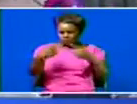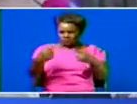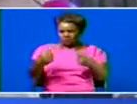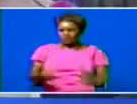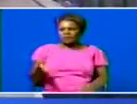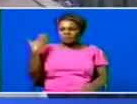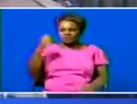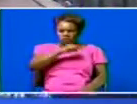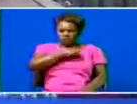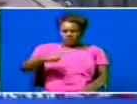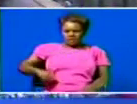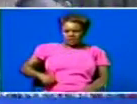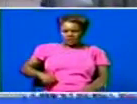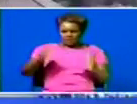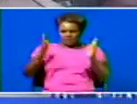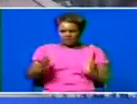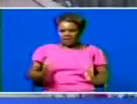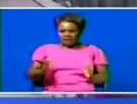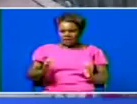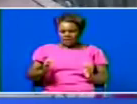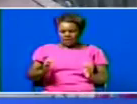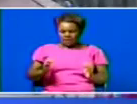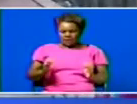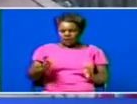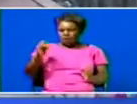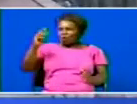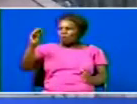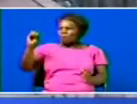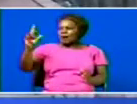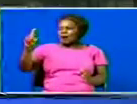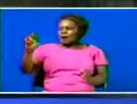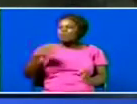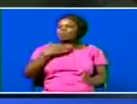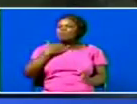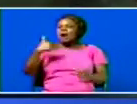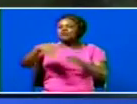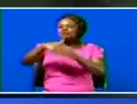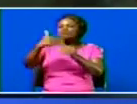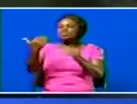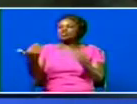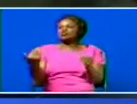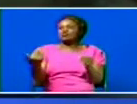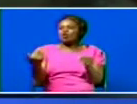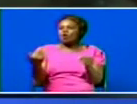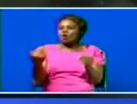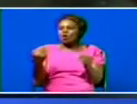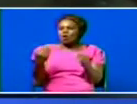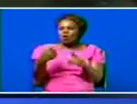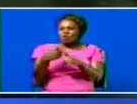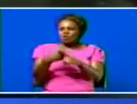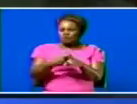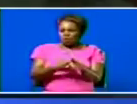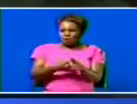hatimaye aliyekuwa seneta wa kaunti ya Mombasa Hassan Omar amewasilisha ombi katika mahakama ya Mombasa mbele ya jaji Lydia